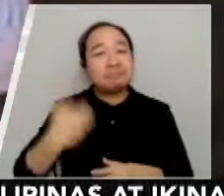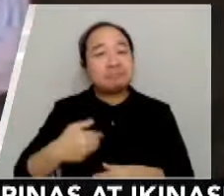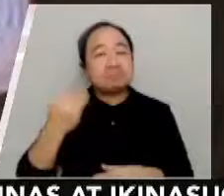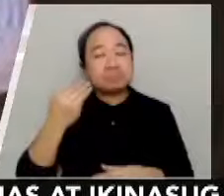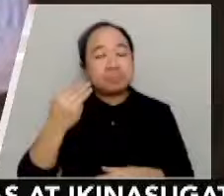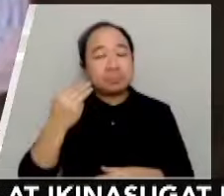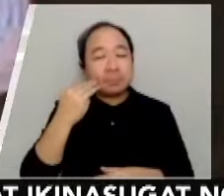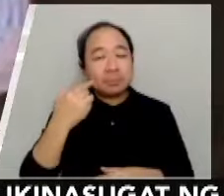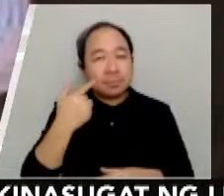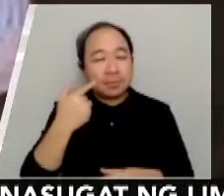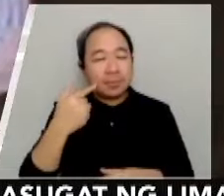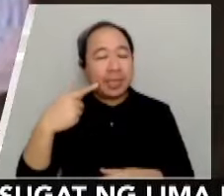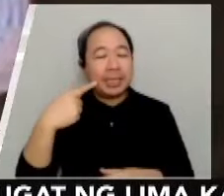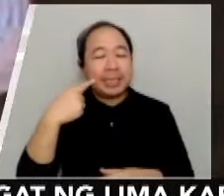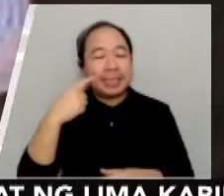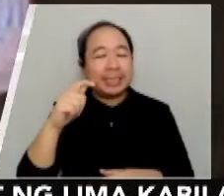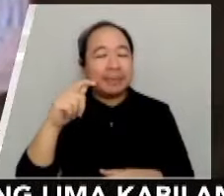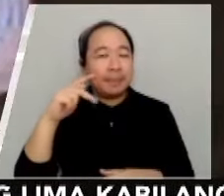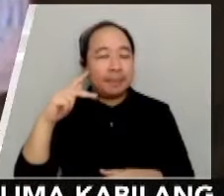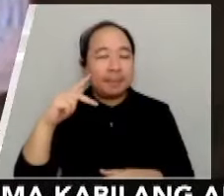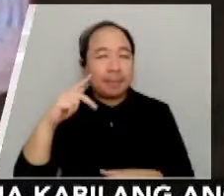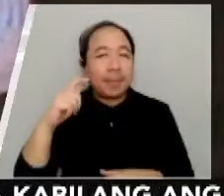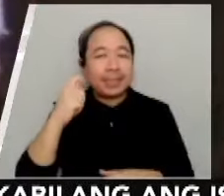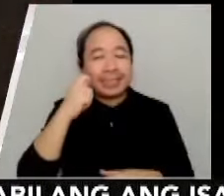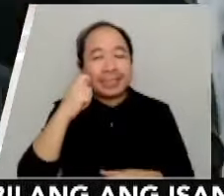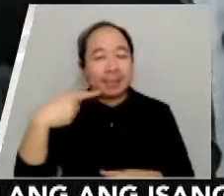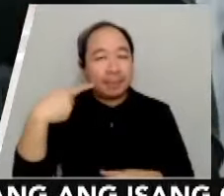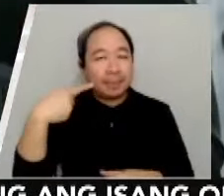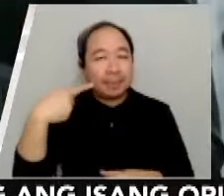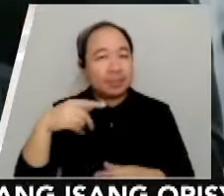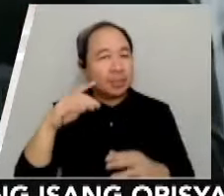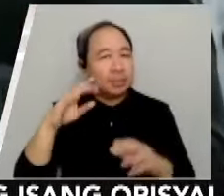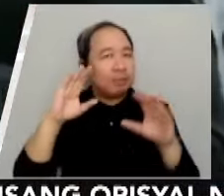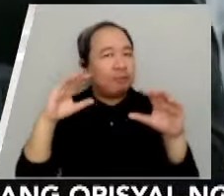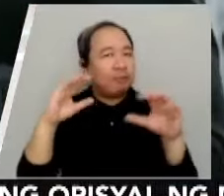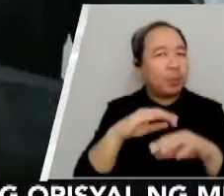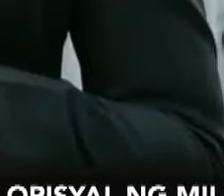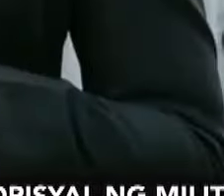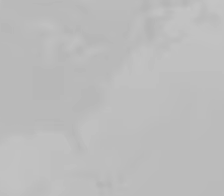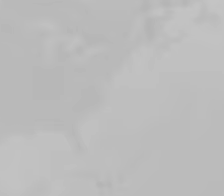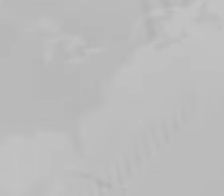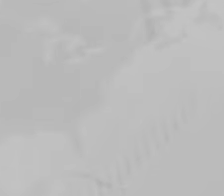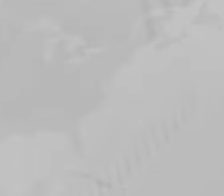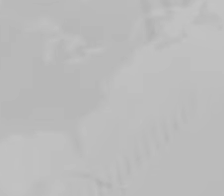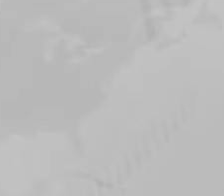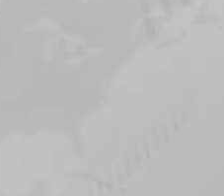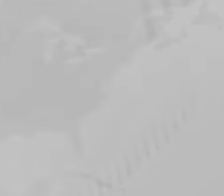Tina Panganiban Perez. Nakatuto kami 24 oras.